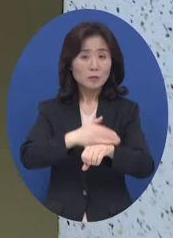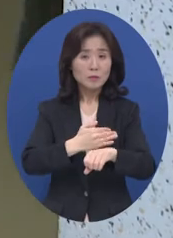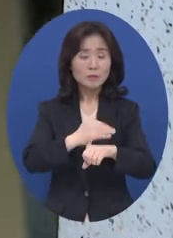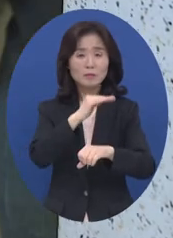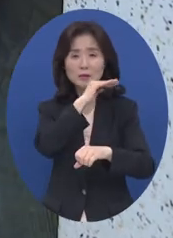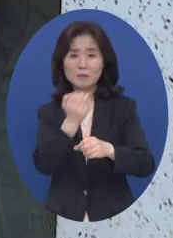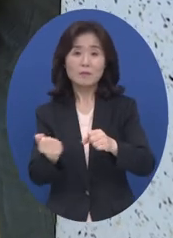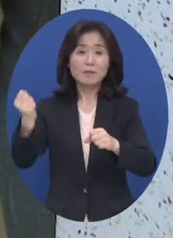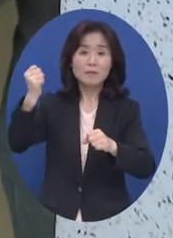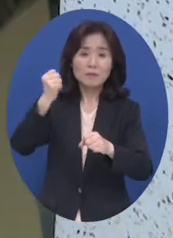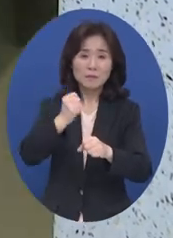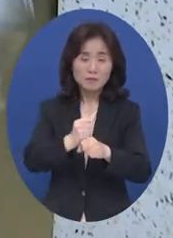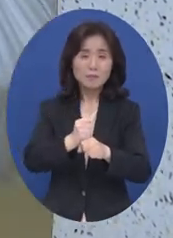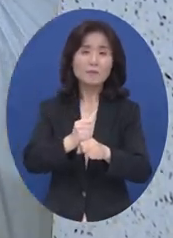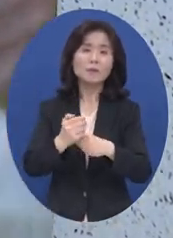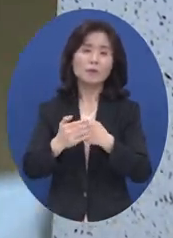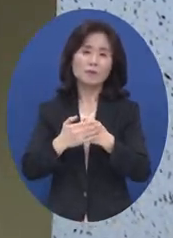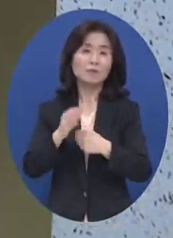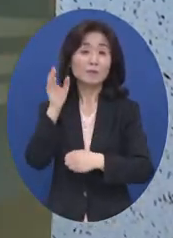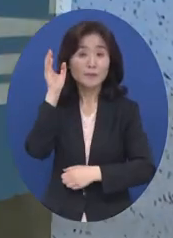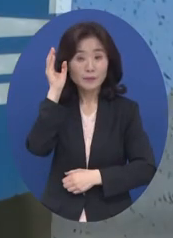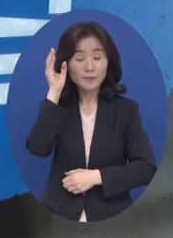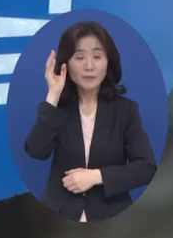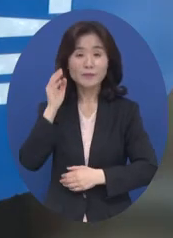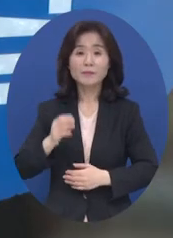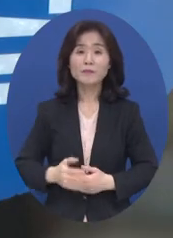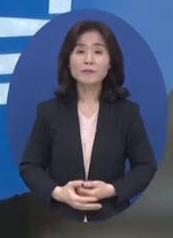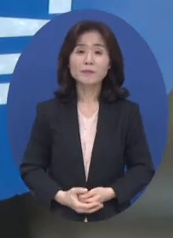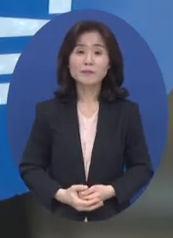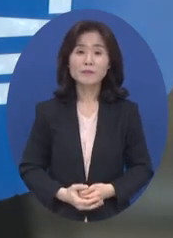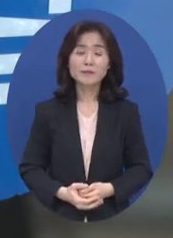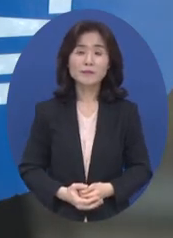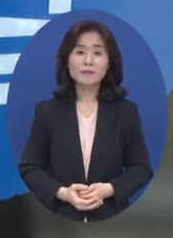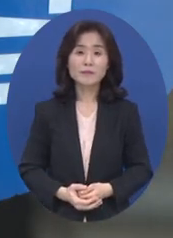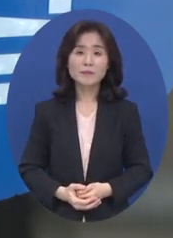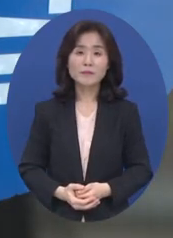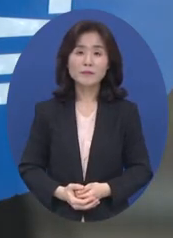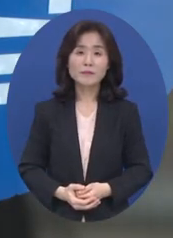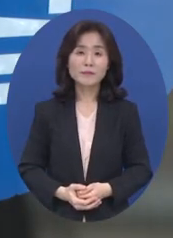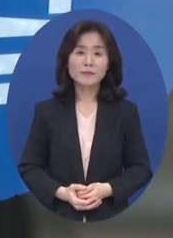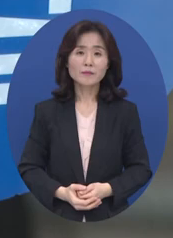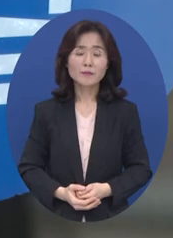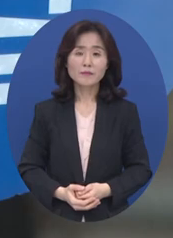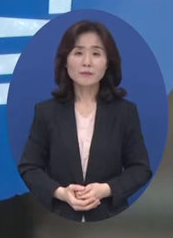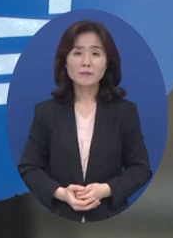바로잡는 데큰 힘이 될 것으로 보입니다. 경기지TV 최지연입니다.